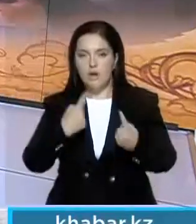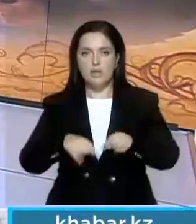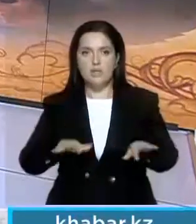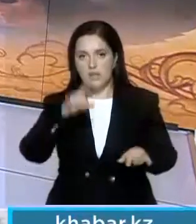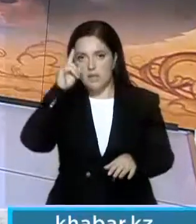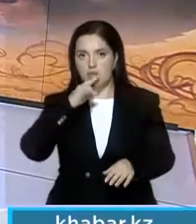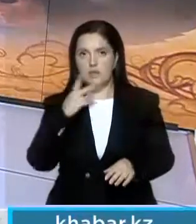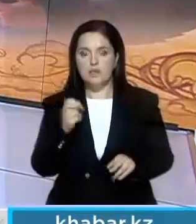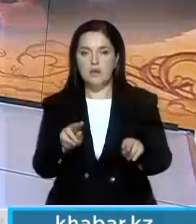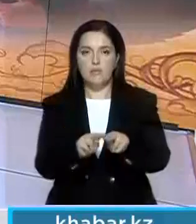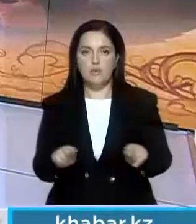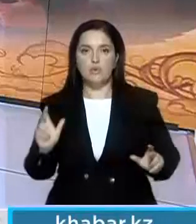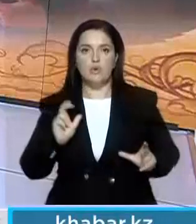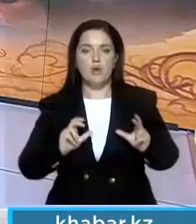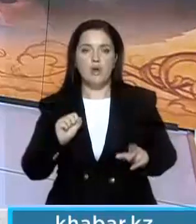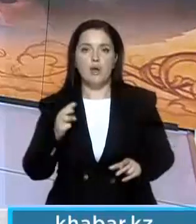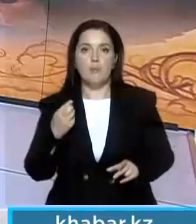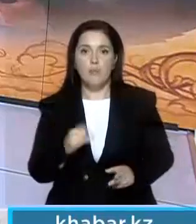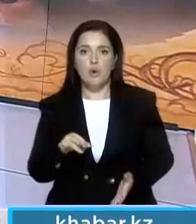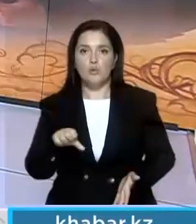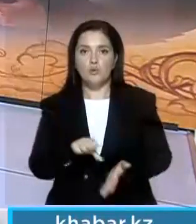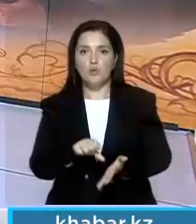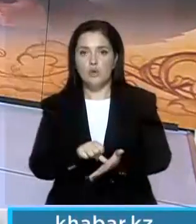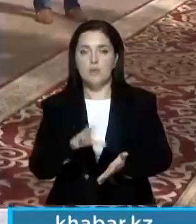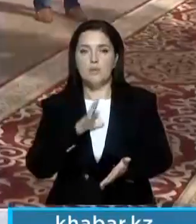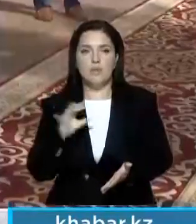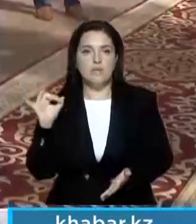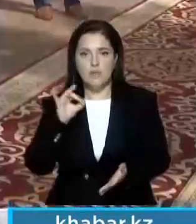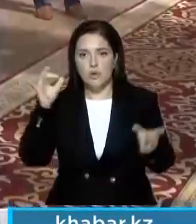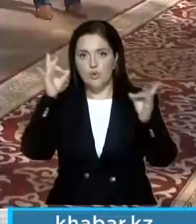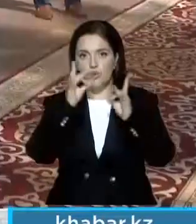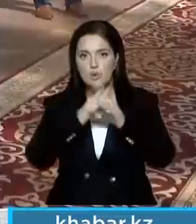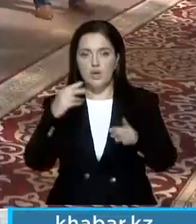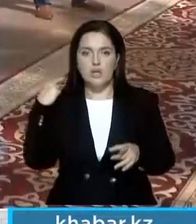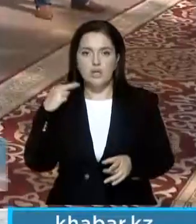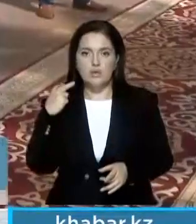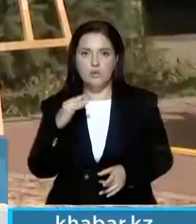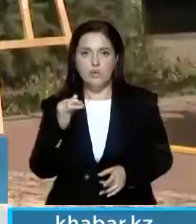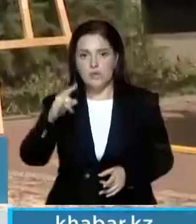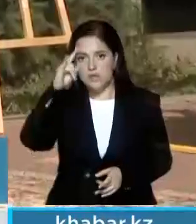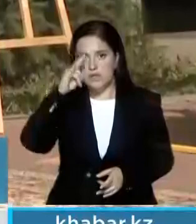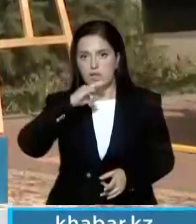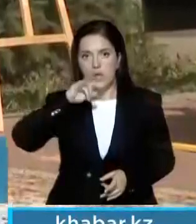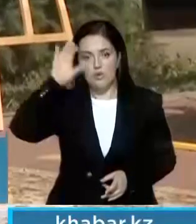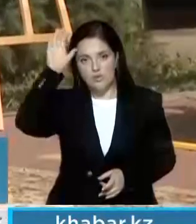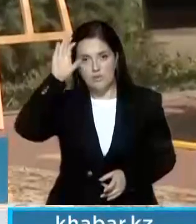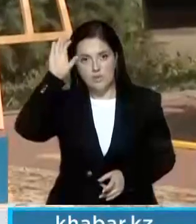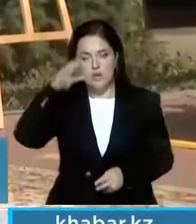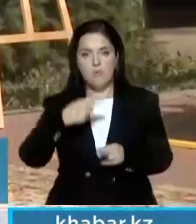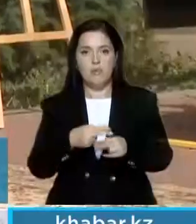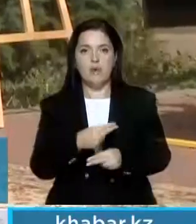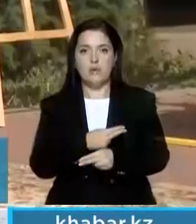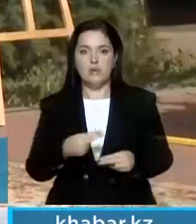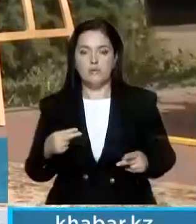Казахский национальный педагогический университет имени Абая. Участниками встречи стали историки, культурологи и литературоведы из Казахстана и